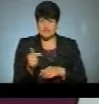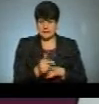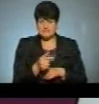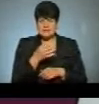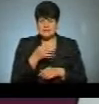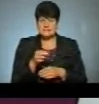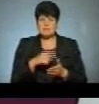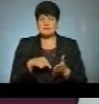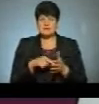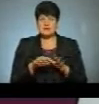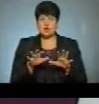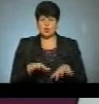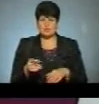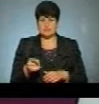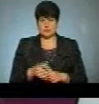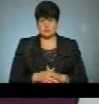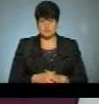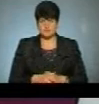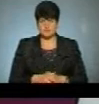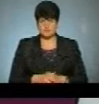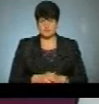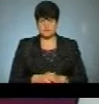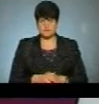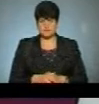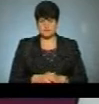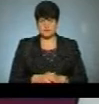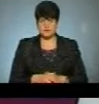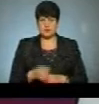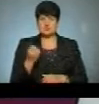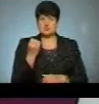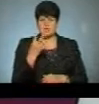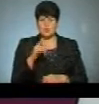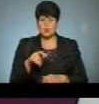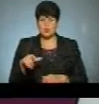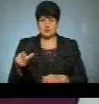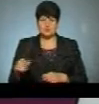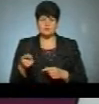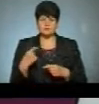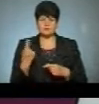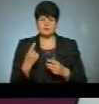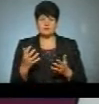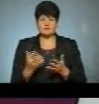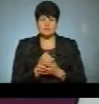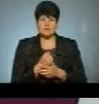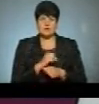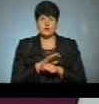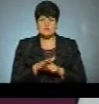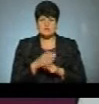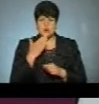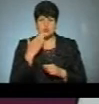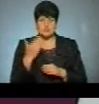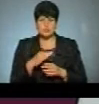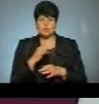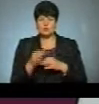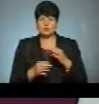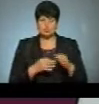розповів міський голова Тернополя Сергій Надал. У 14 людей на Тернопільщині виявили коронавірус за останню добу. Про